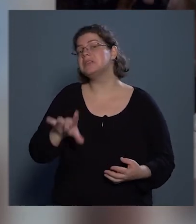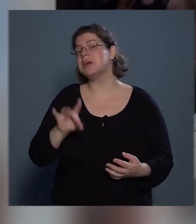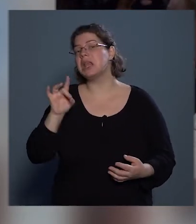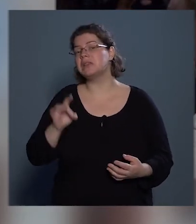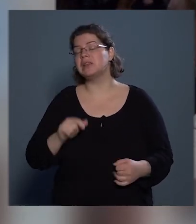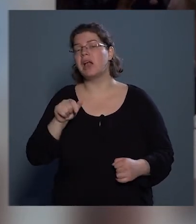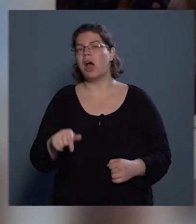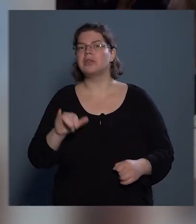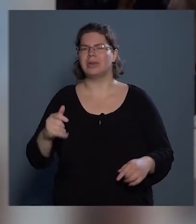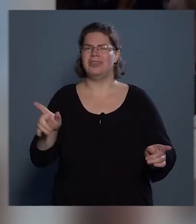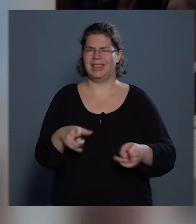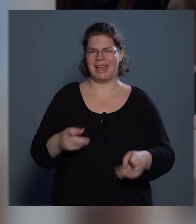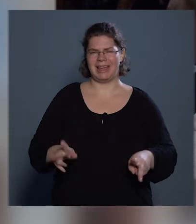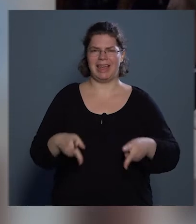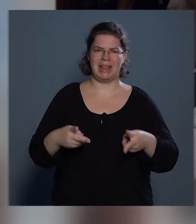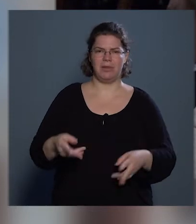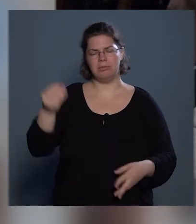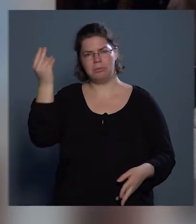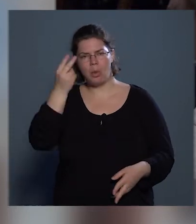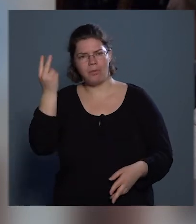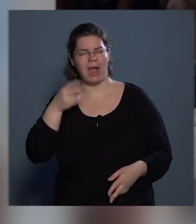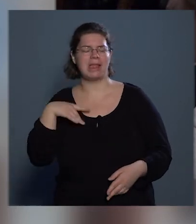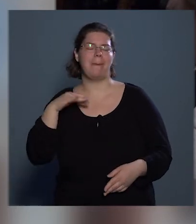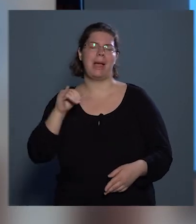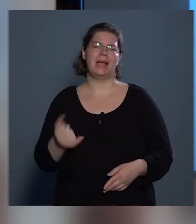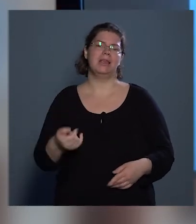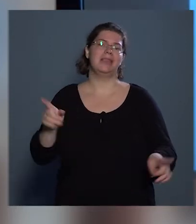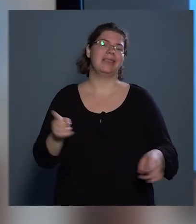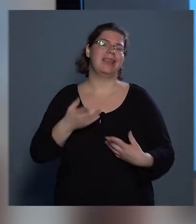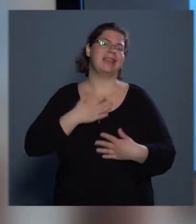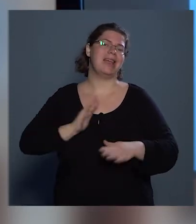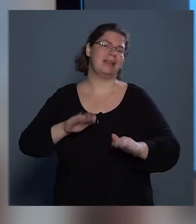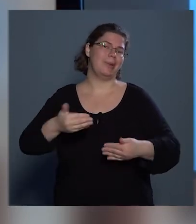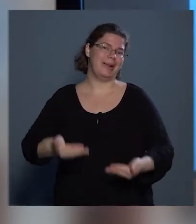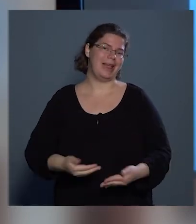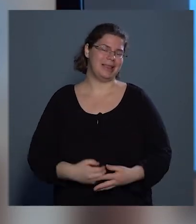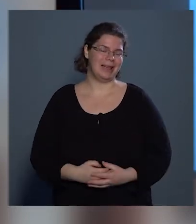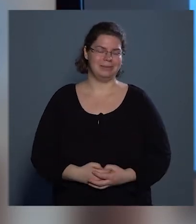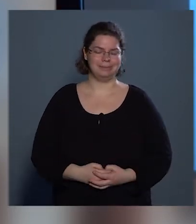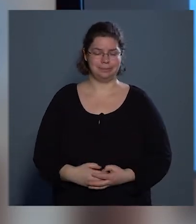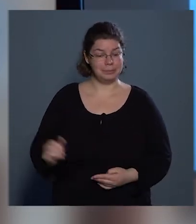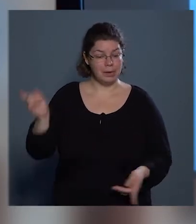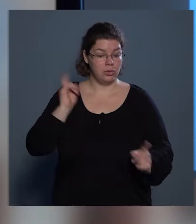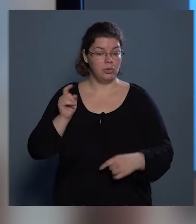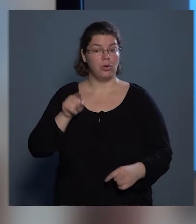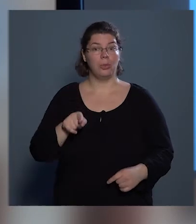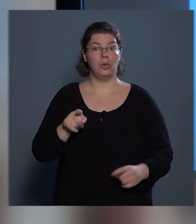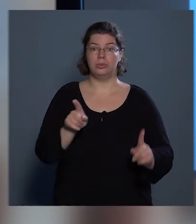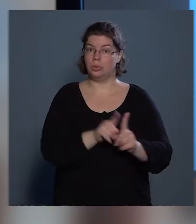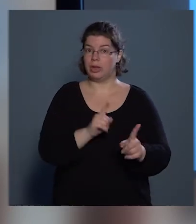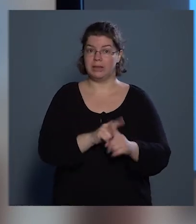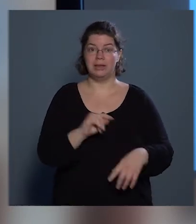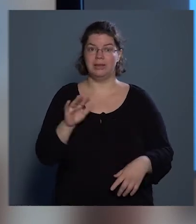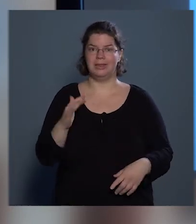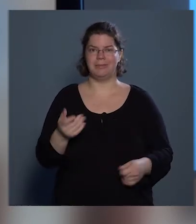azok is zenekedvelők, műveltebbek és zeneszeretők lettek. És gondolom, ön ugyanígy nem